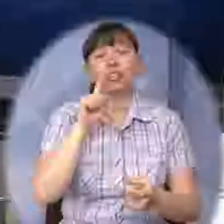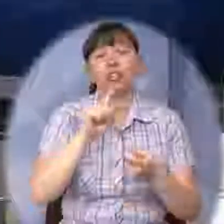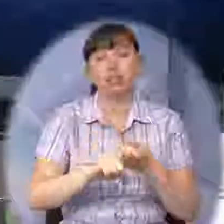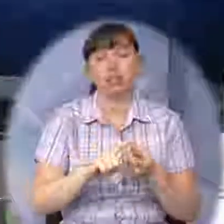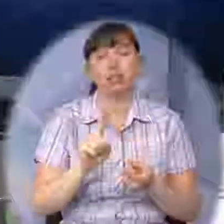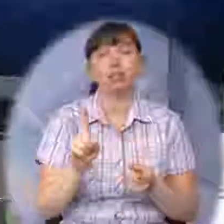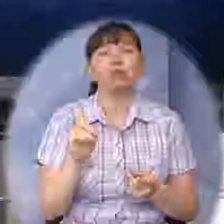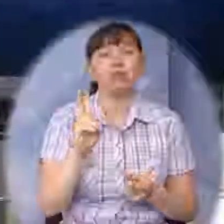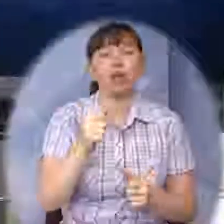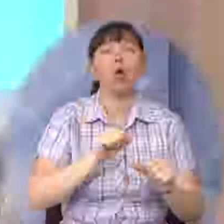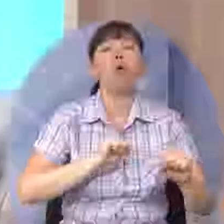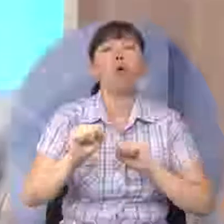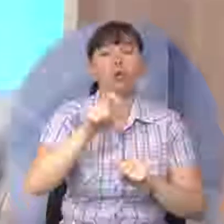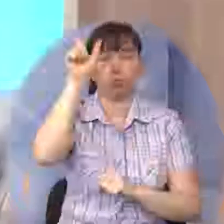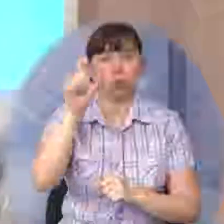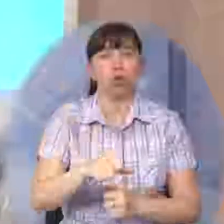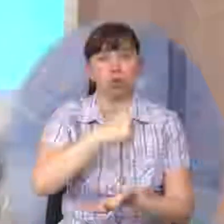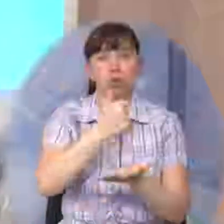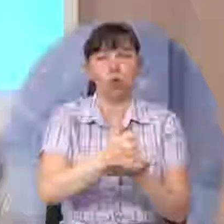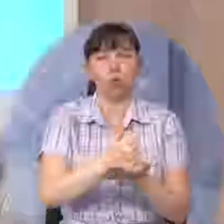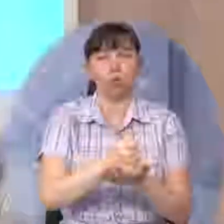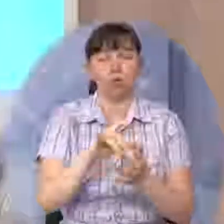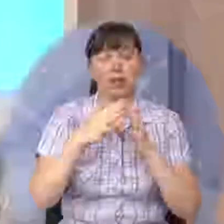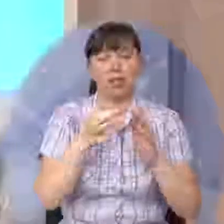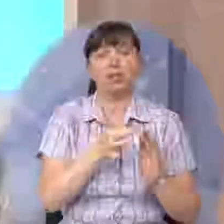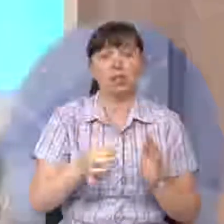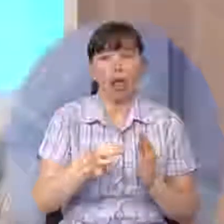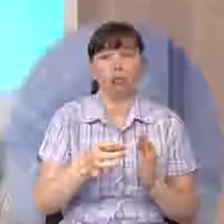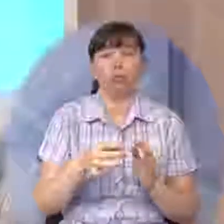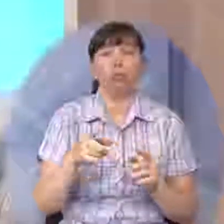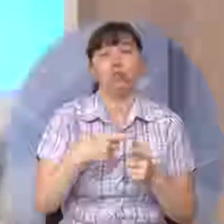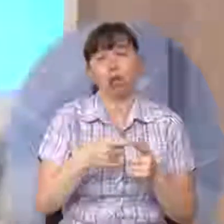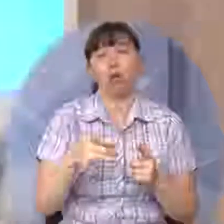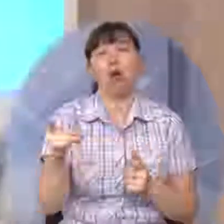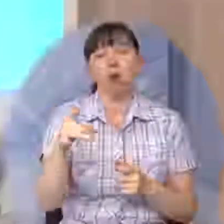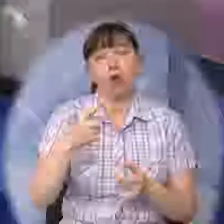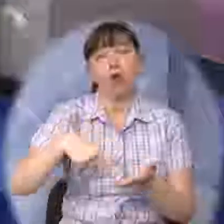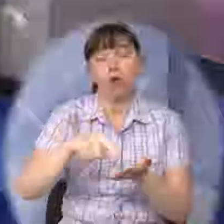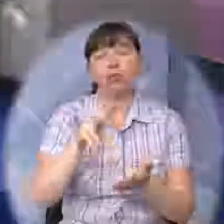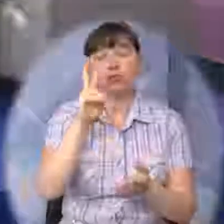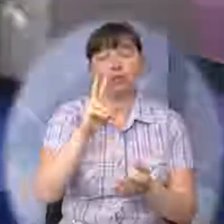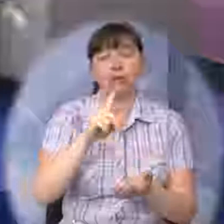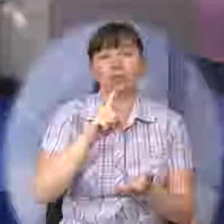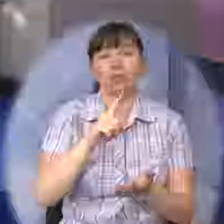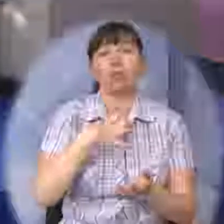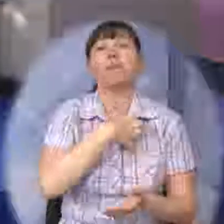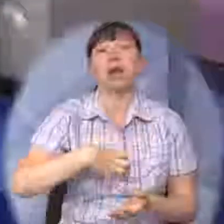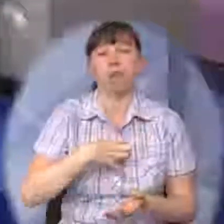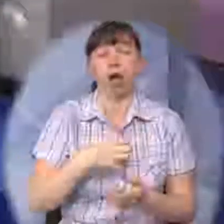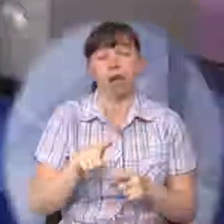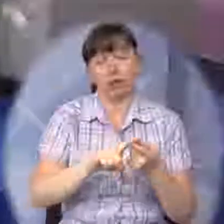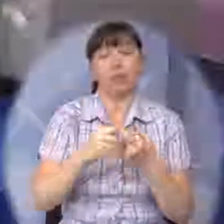zis, de capul, de conducătorul satului sau orașului, da? Cine stă în frunte de